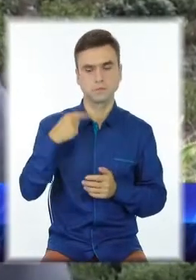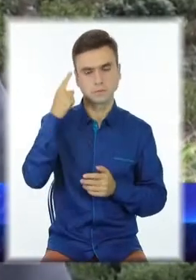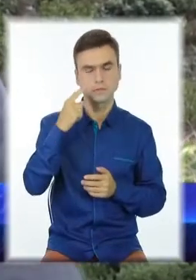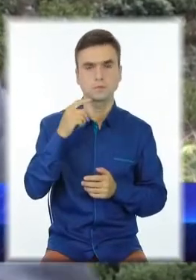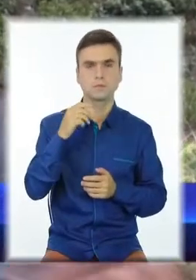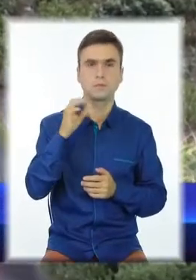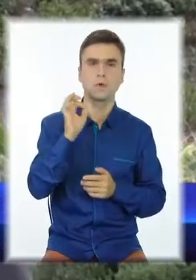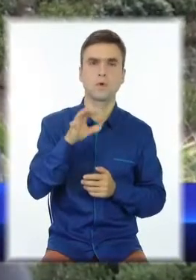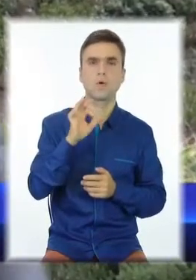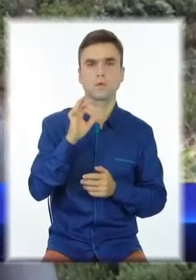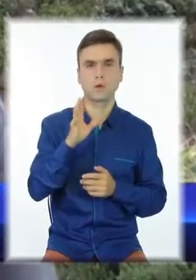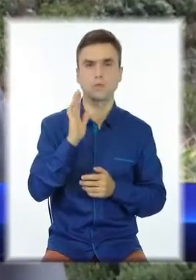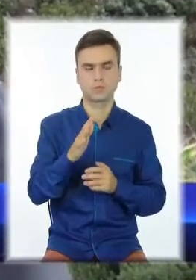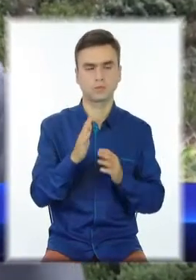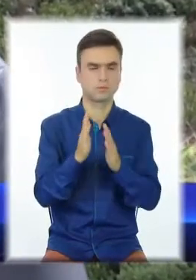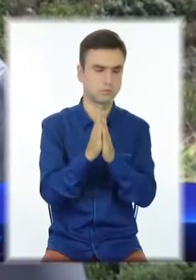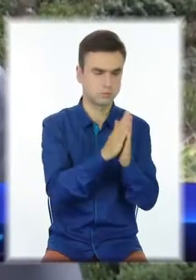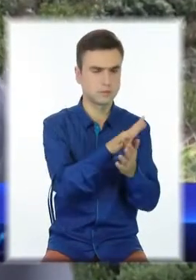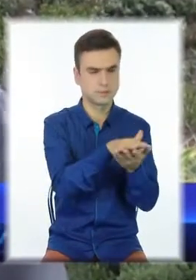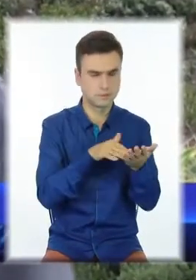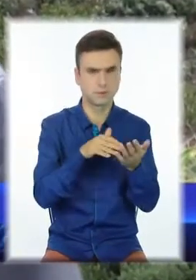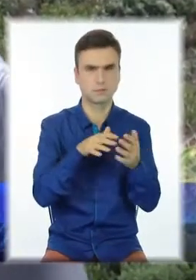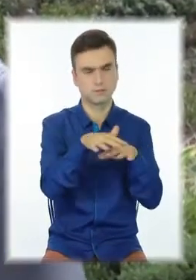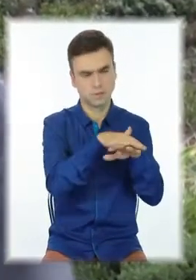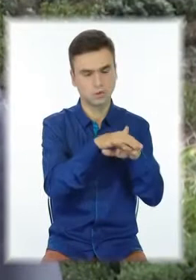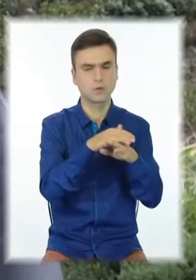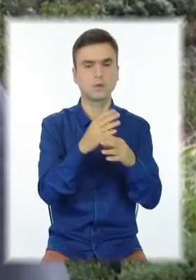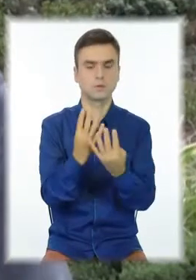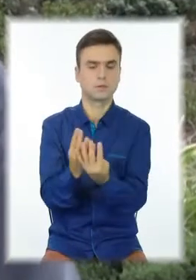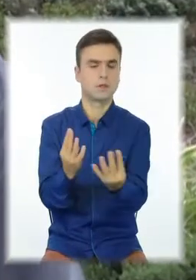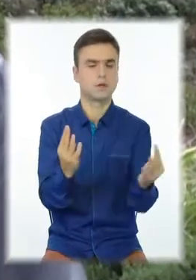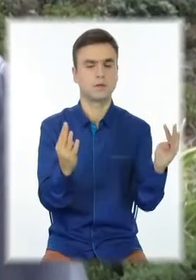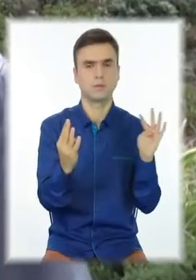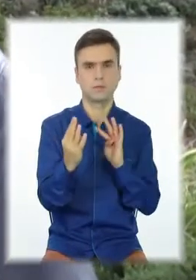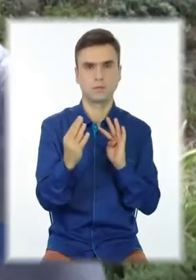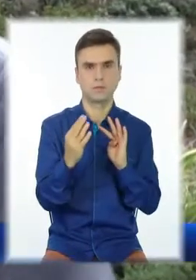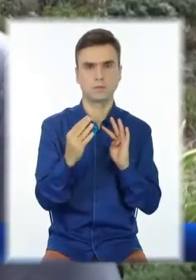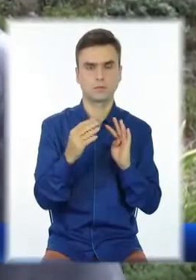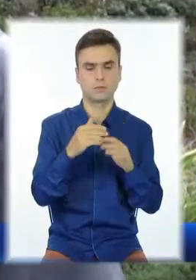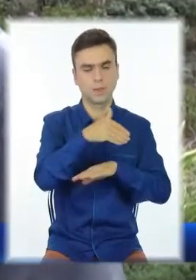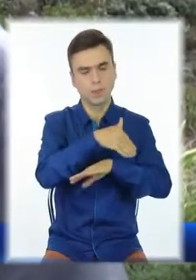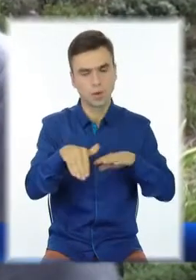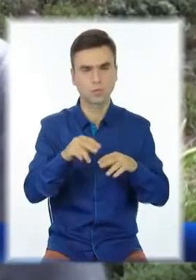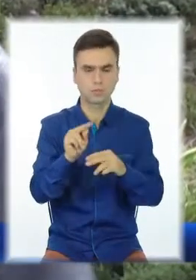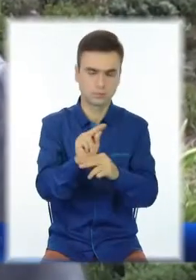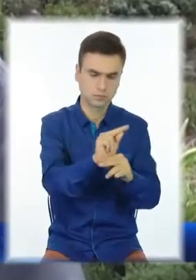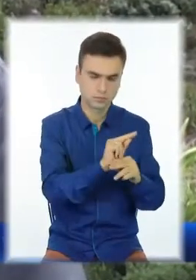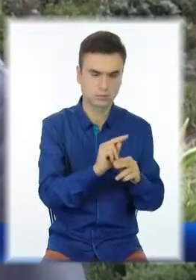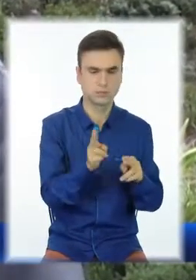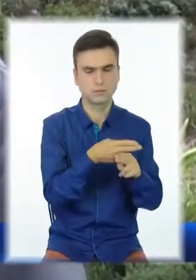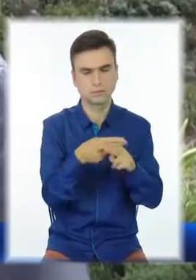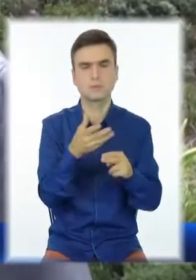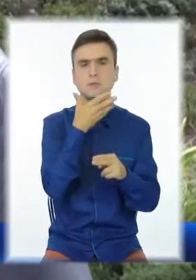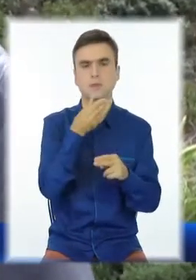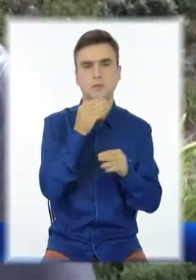перепрошувати в людей, будемо перекривати повністю площу, огорожувати її парканом. Будуть у вересні починатися, за моїм